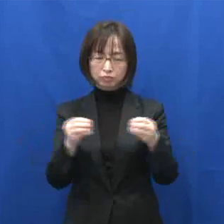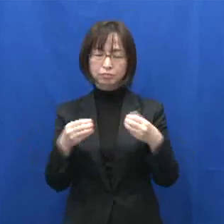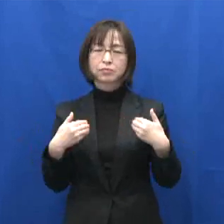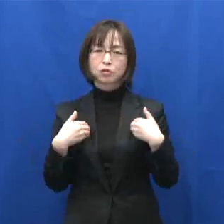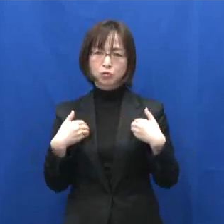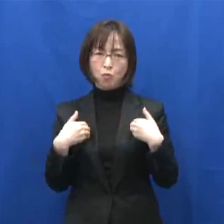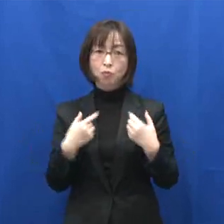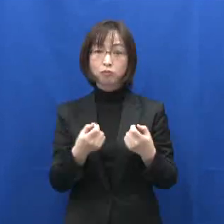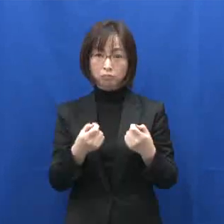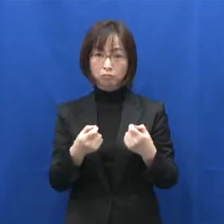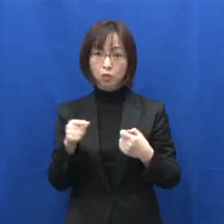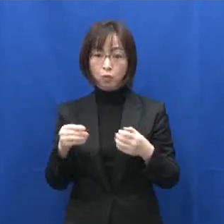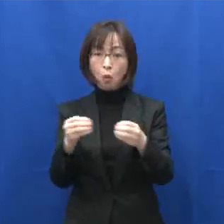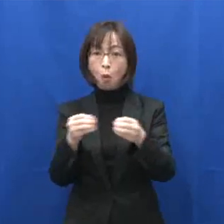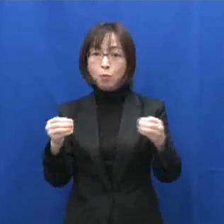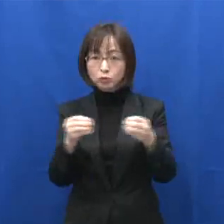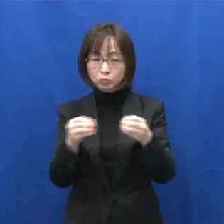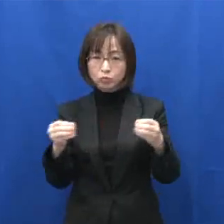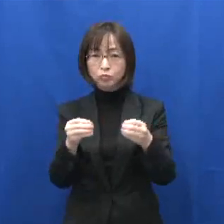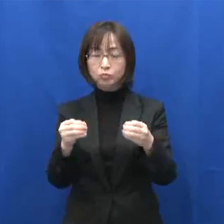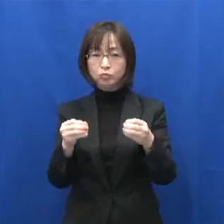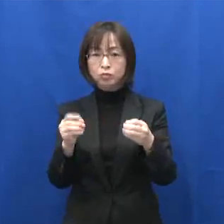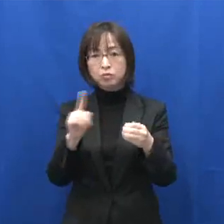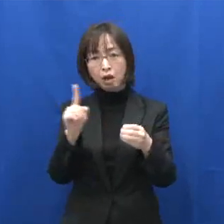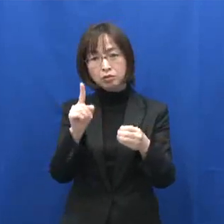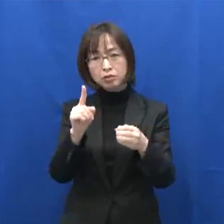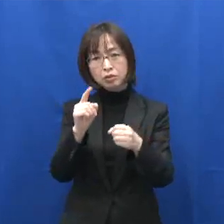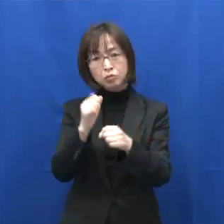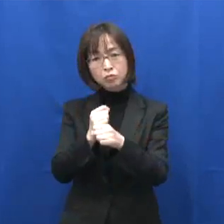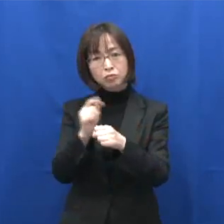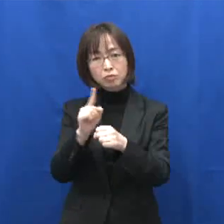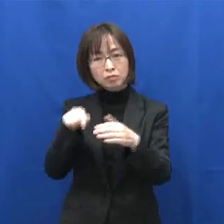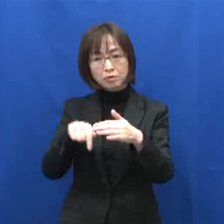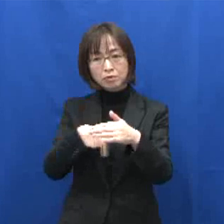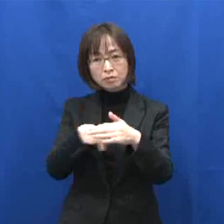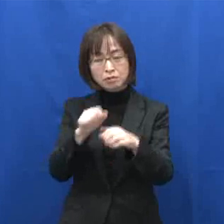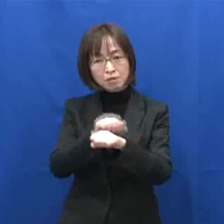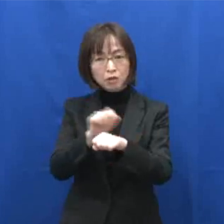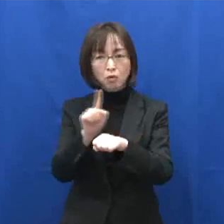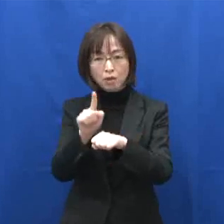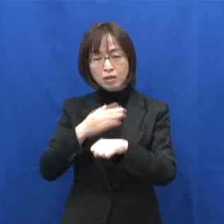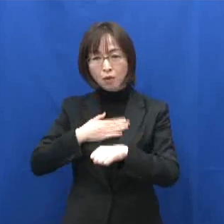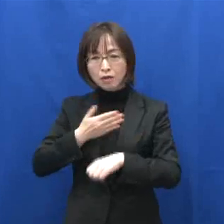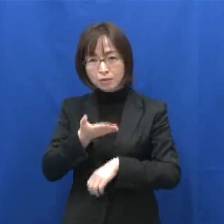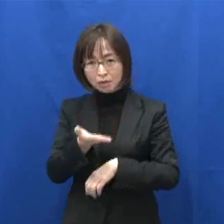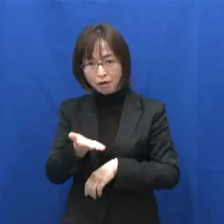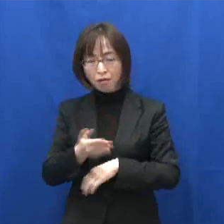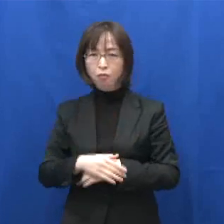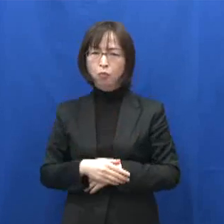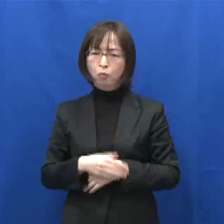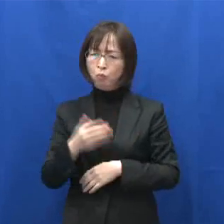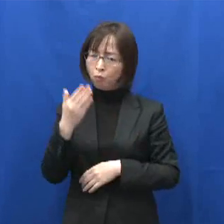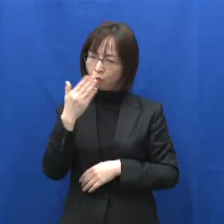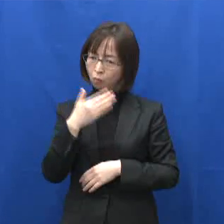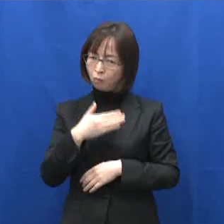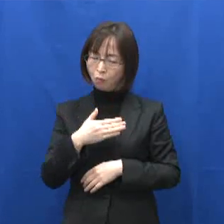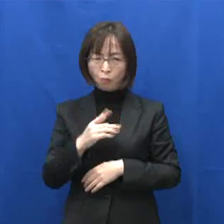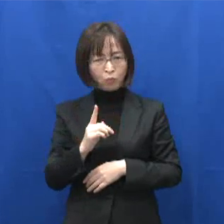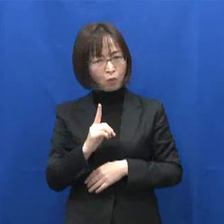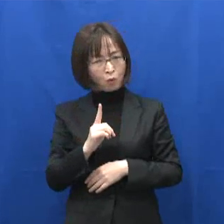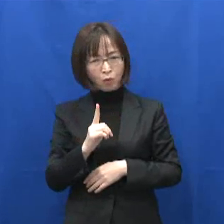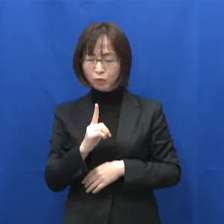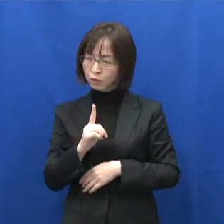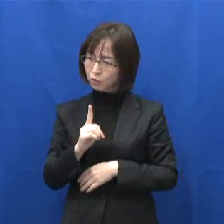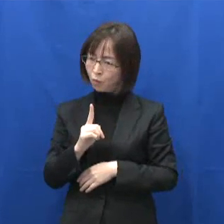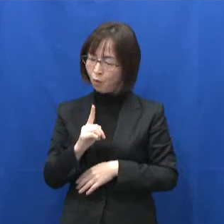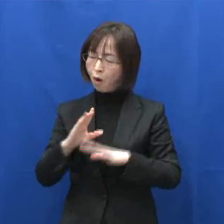ね、はい、区長、このゴム、何でできているか分かりますか。 何でしょう。 すごくね、